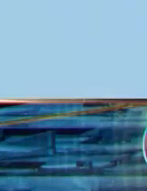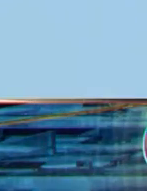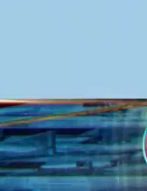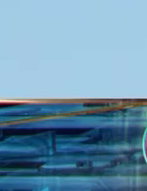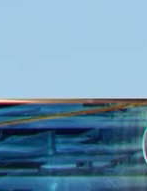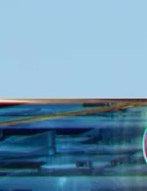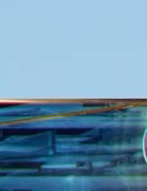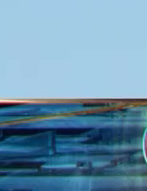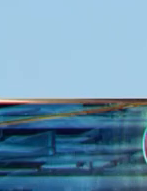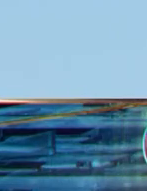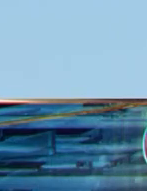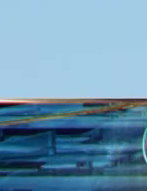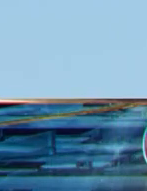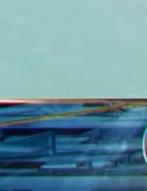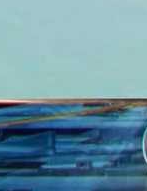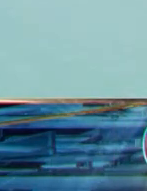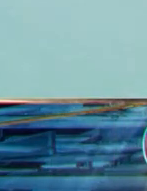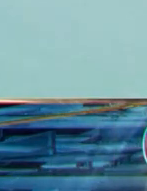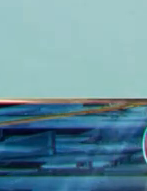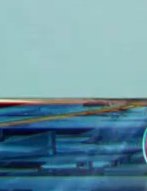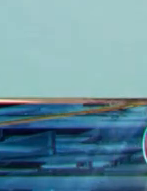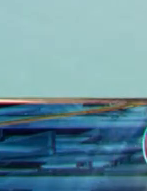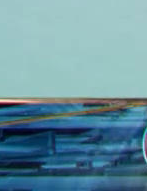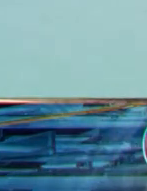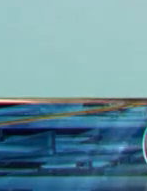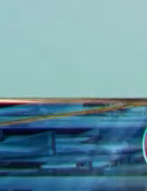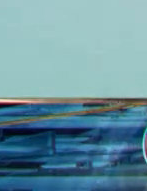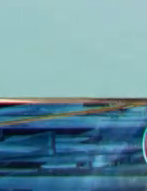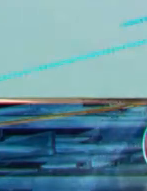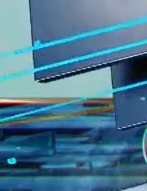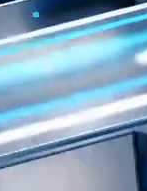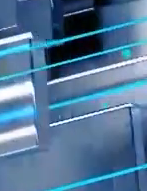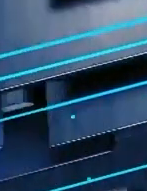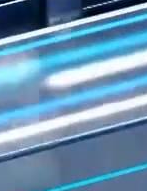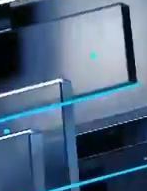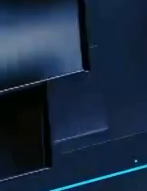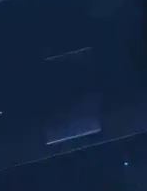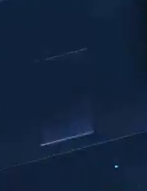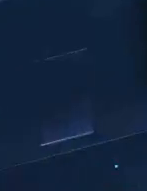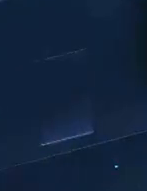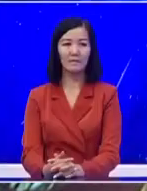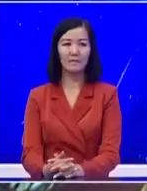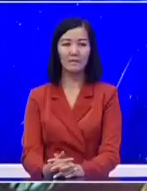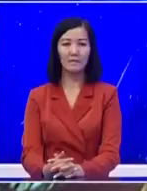по чрезвычайным ситуациям призывают граждан купаться в специально отведенных для этого местах.